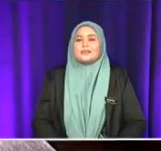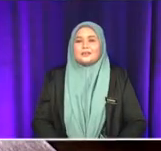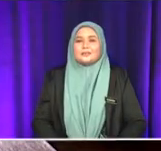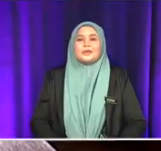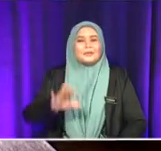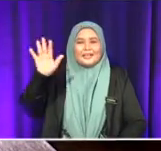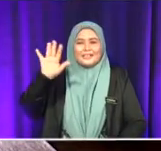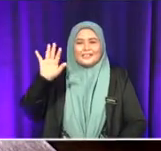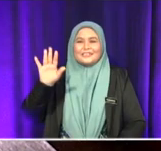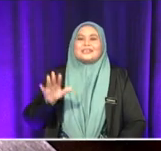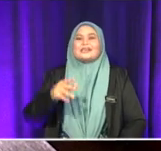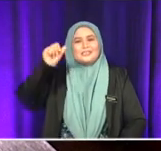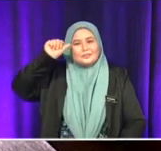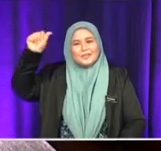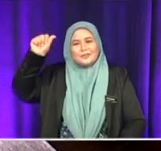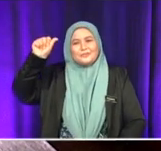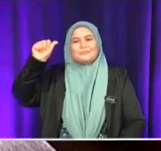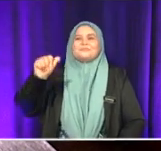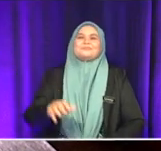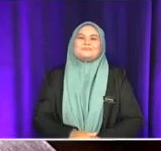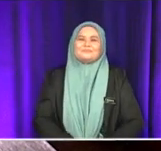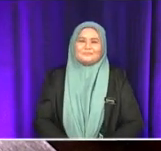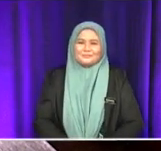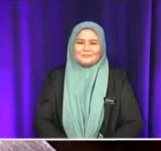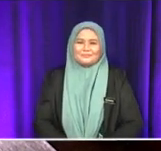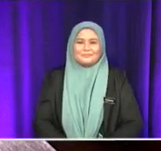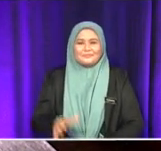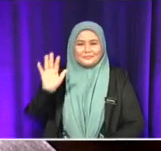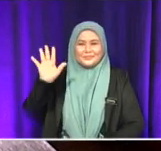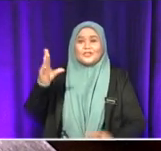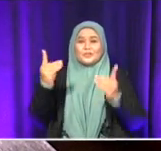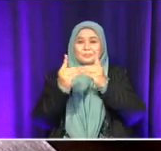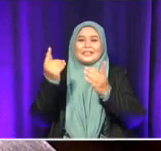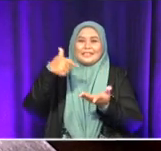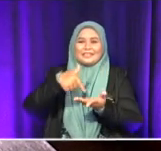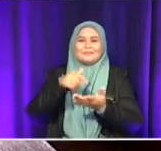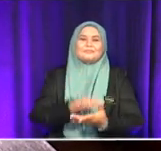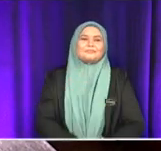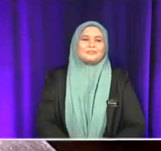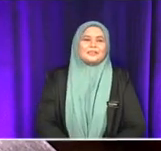bye bye Assalamualaikum warahmatullahi wabarakatuh jumpa lagi